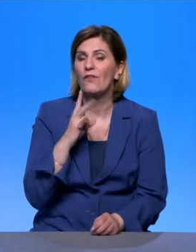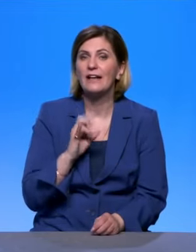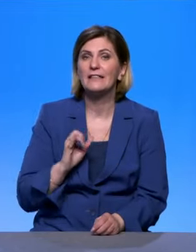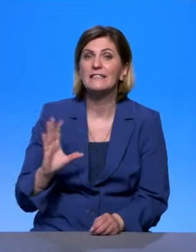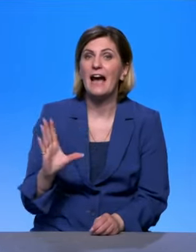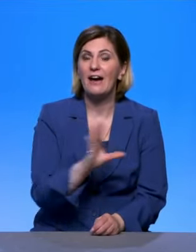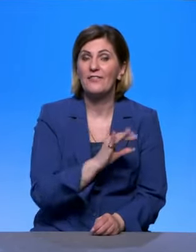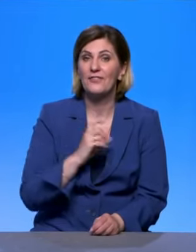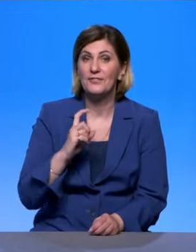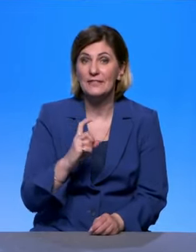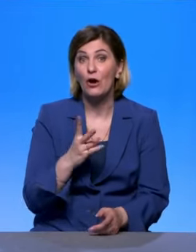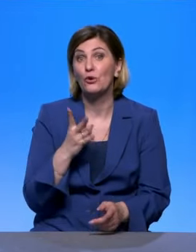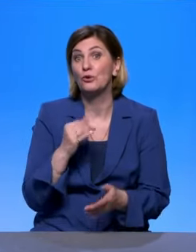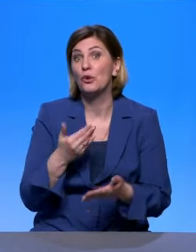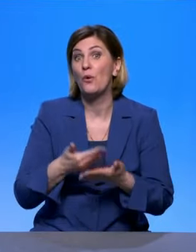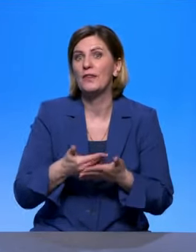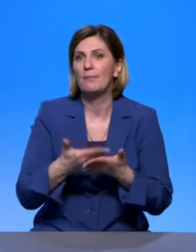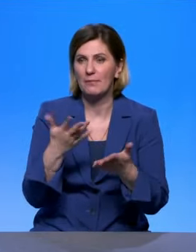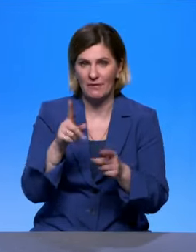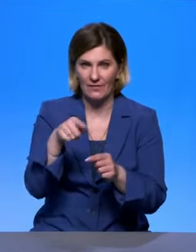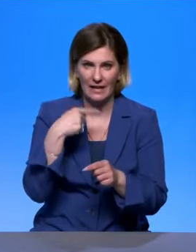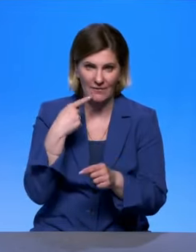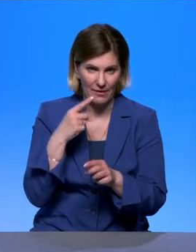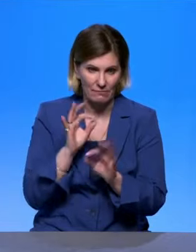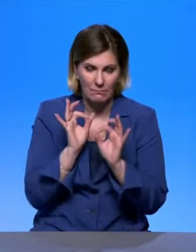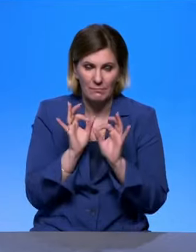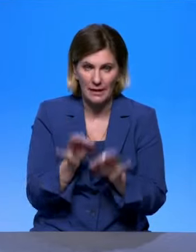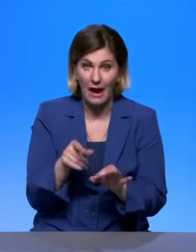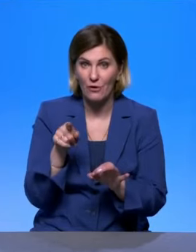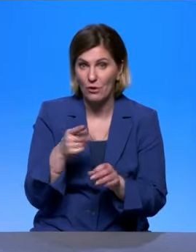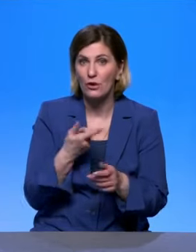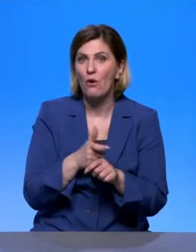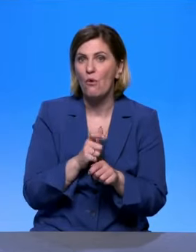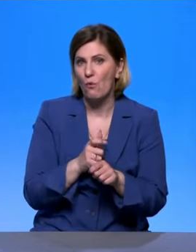тот пример, который вы привели, он достаточно показателен.